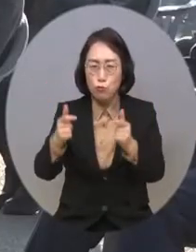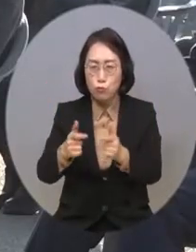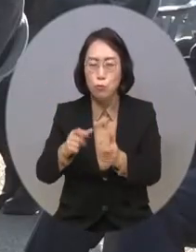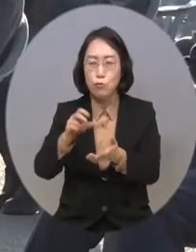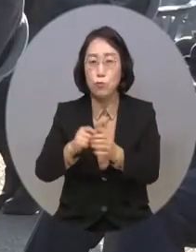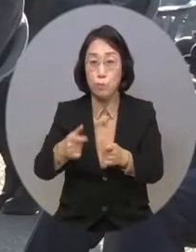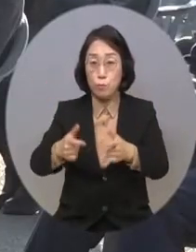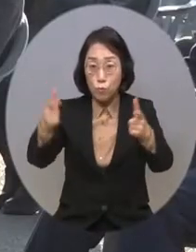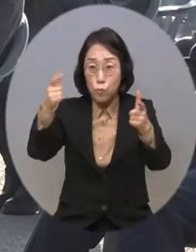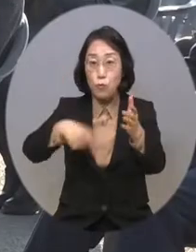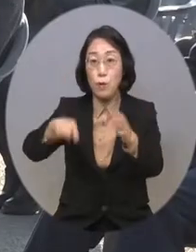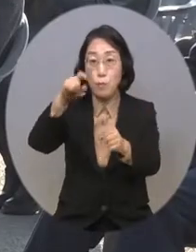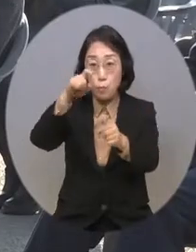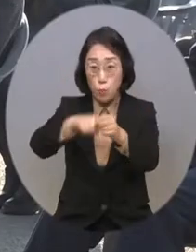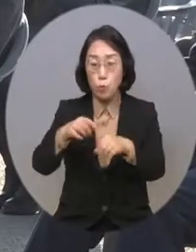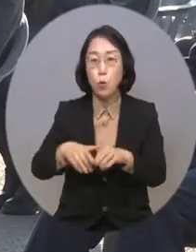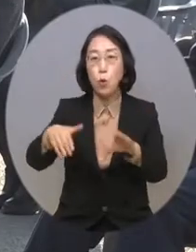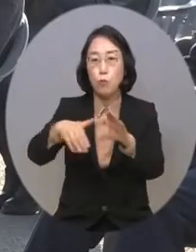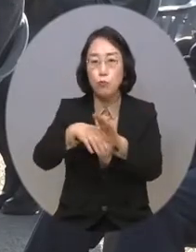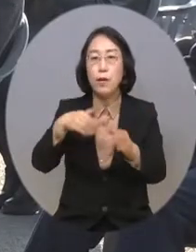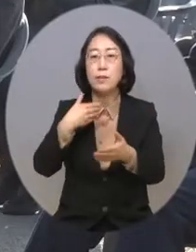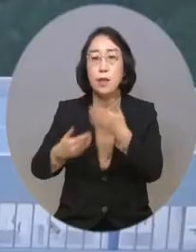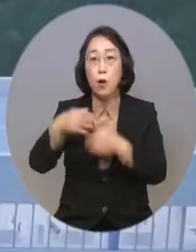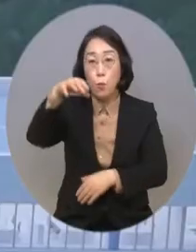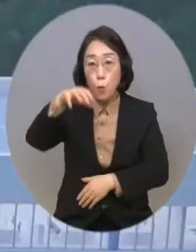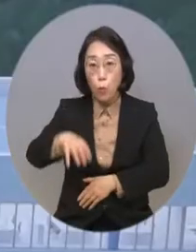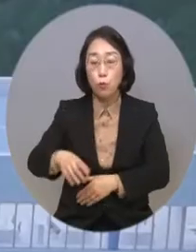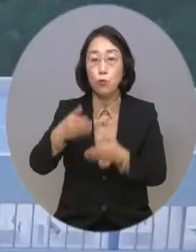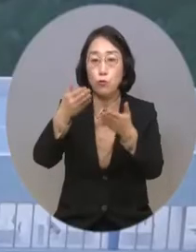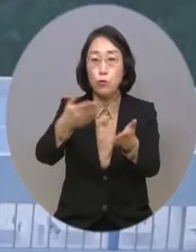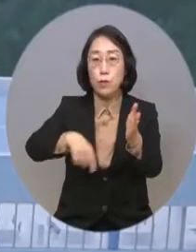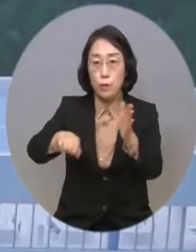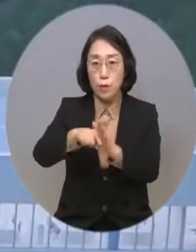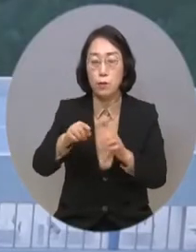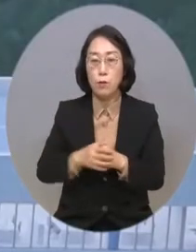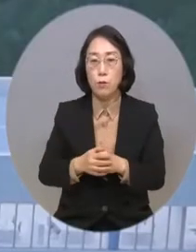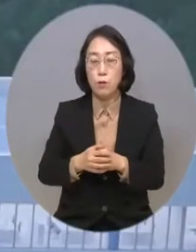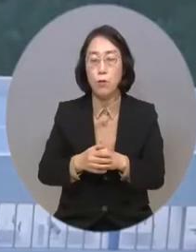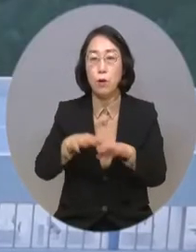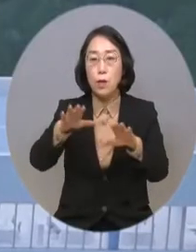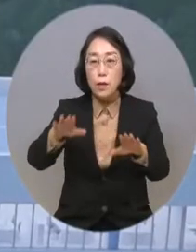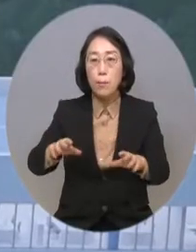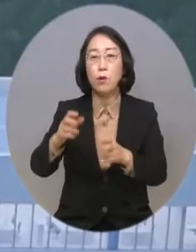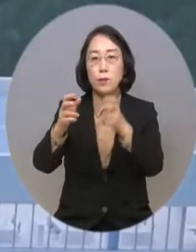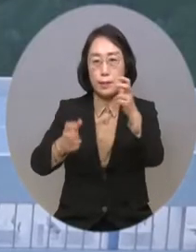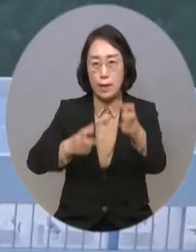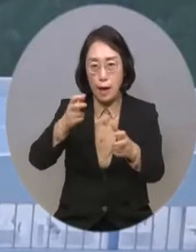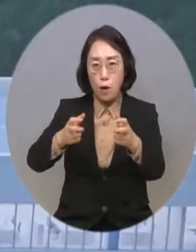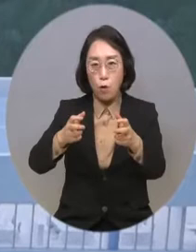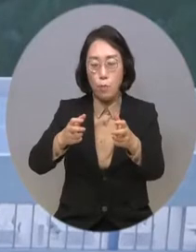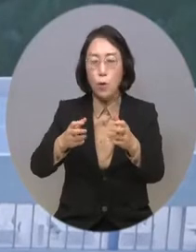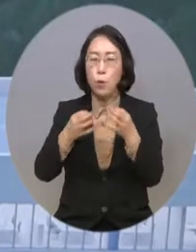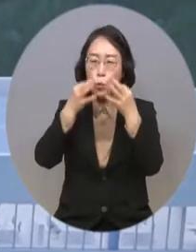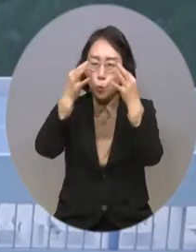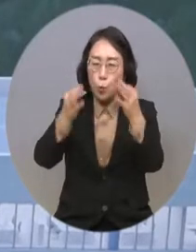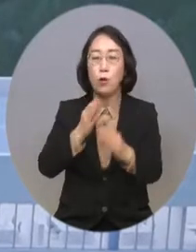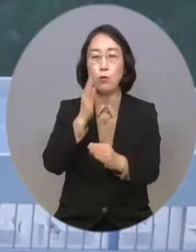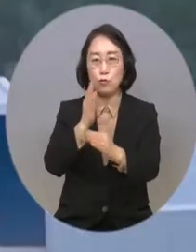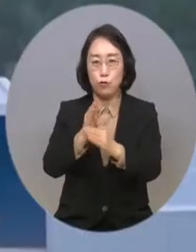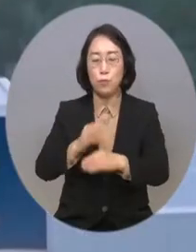체험, 교육, 문화 공간을 제공하겠다는 목표 아래 민선 7기 들어 이번 사업 추진에 총력을 기울여